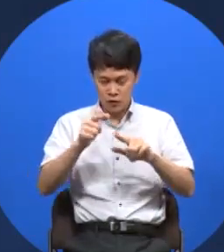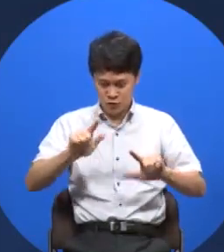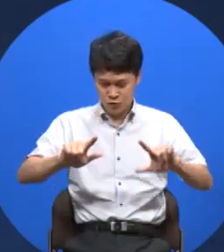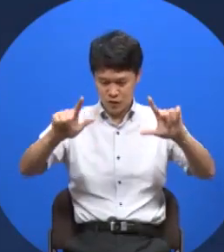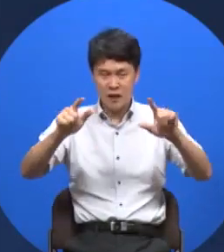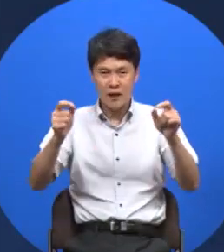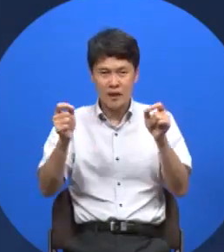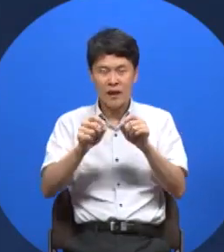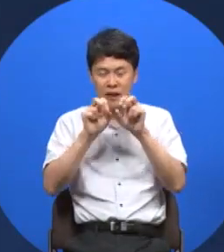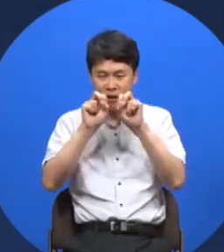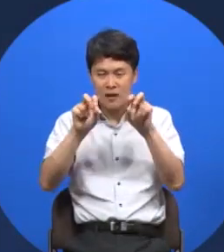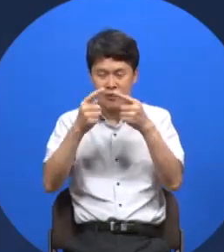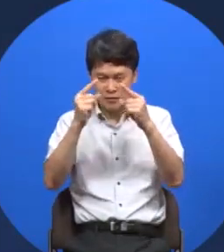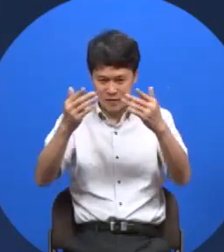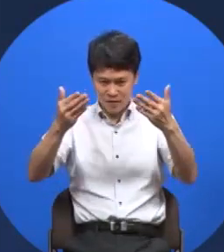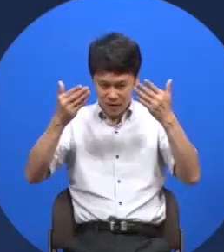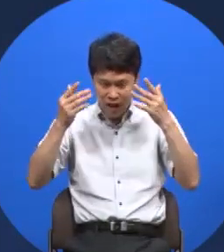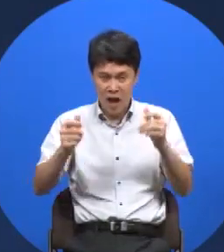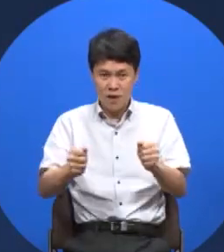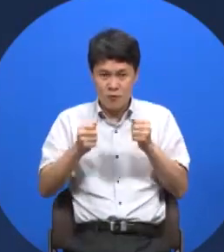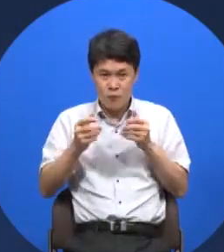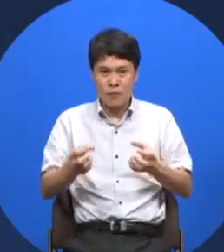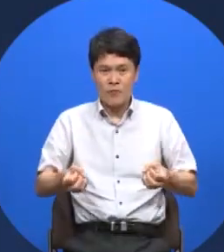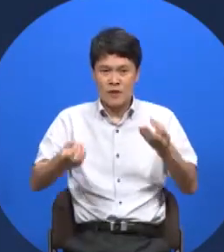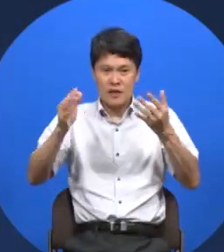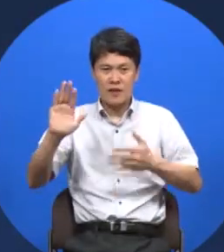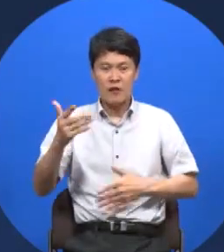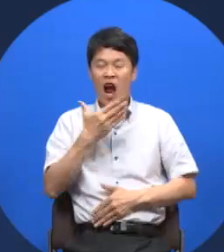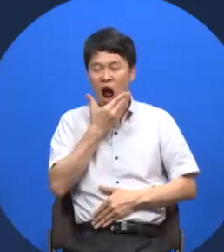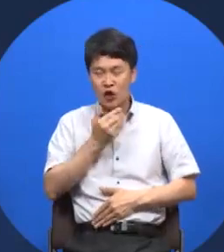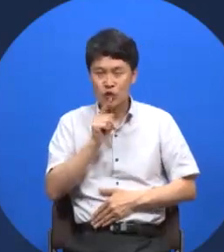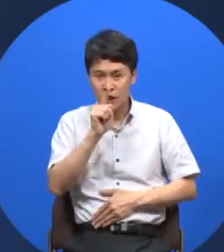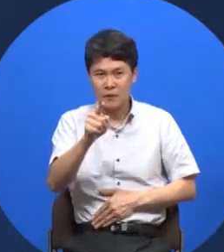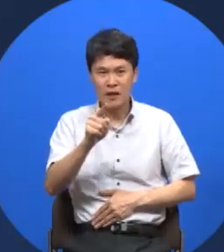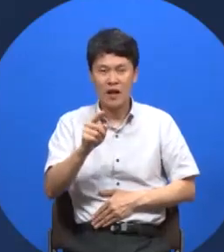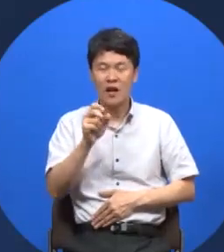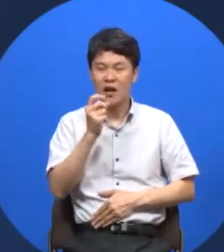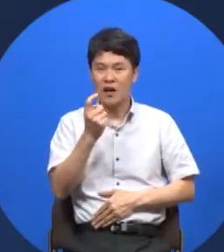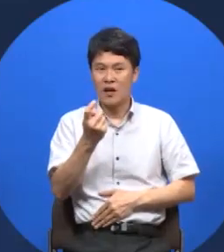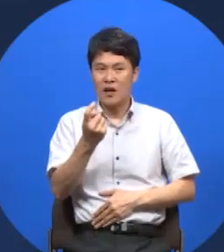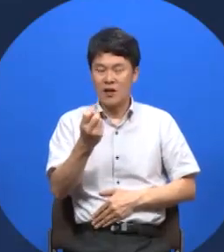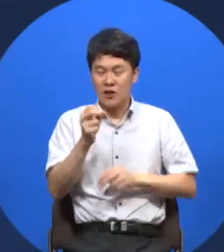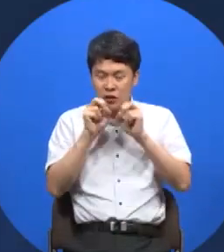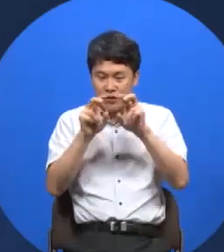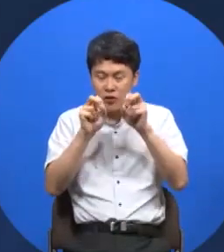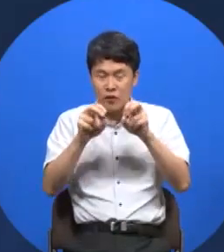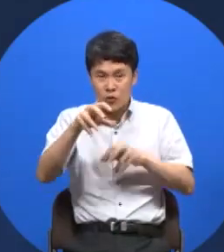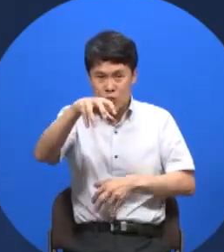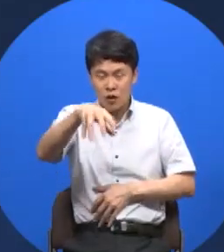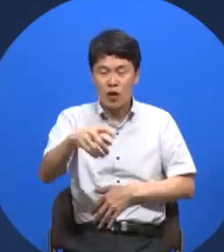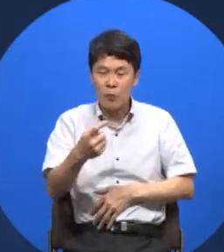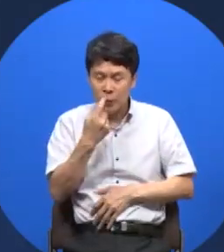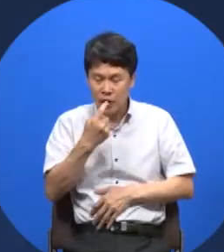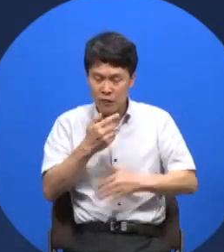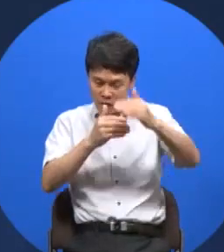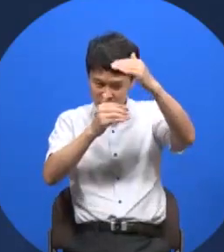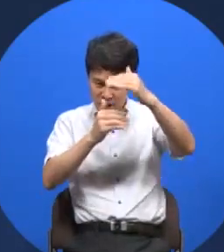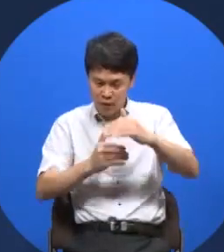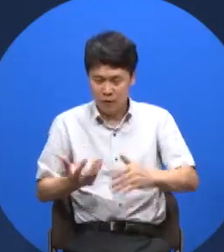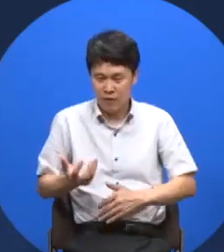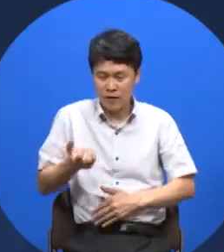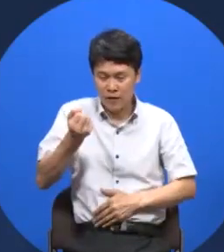선교대학 졸업식이 되기를 주의 이름으로 축원합니다. 선교의 장에서 배운 레슨, 결심한 레슨, 그것을